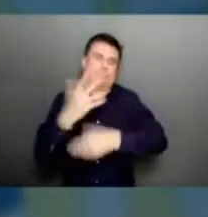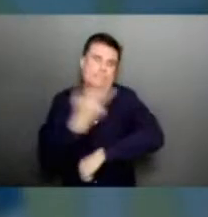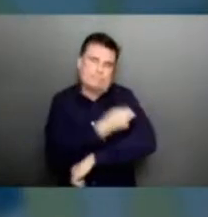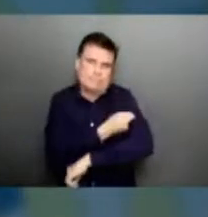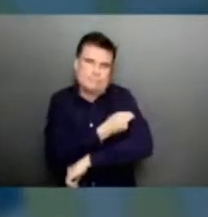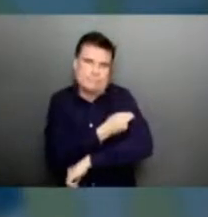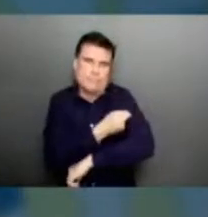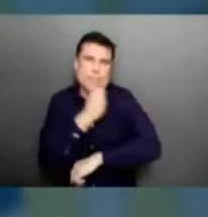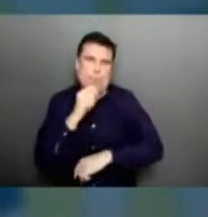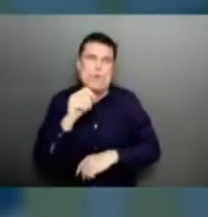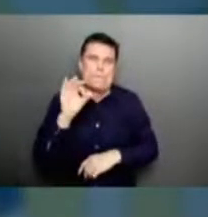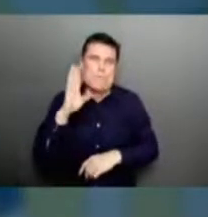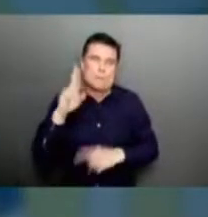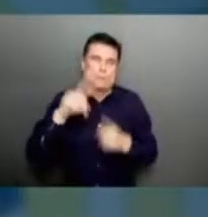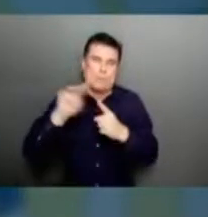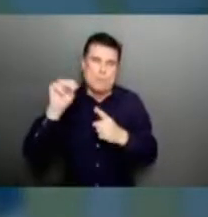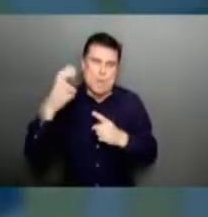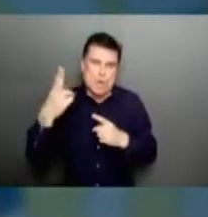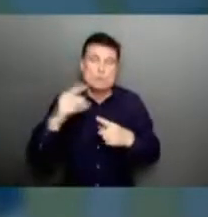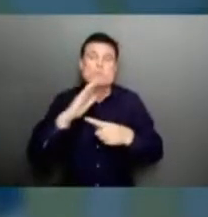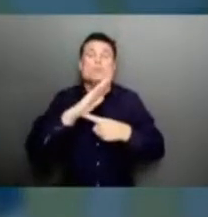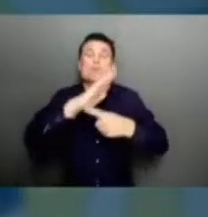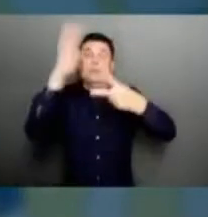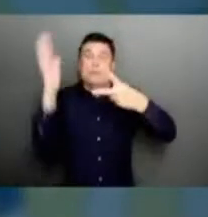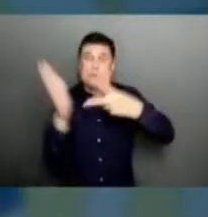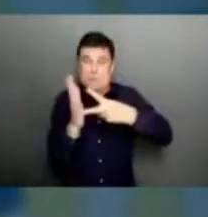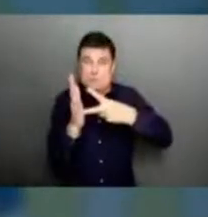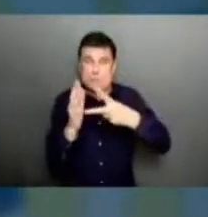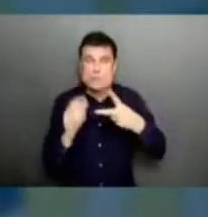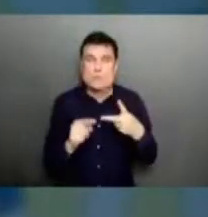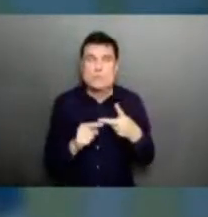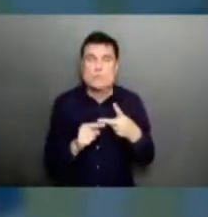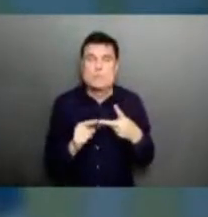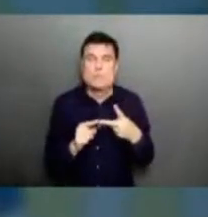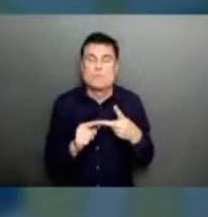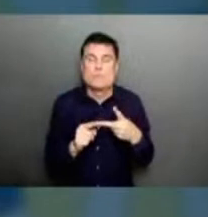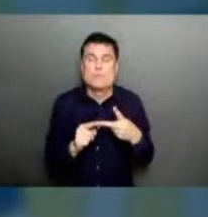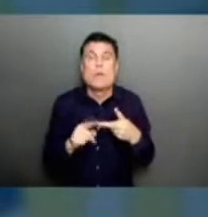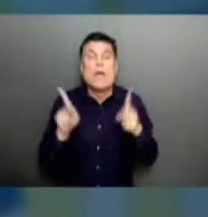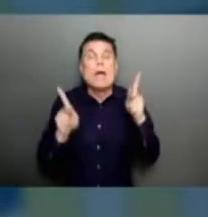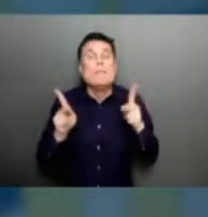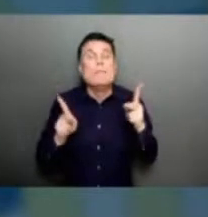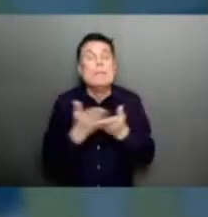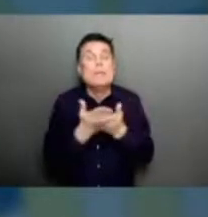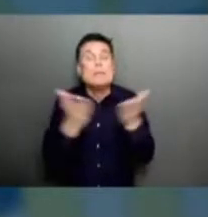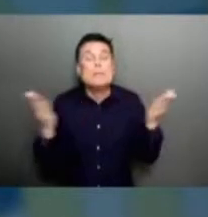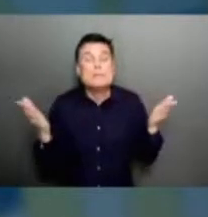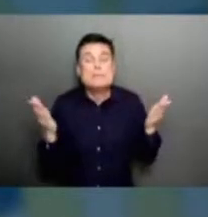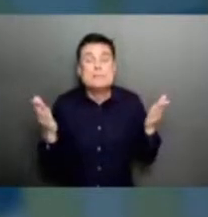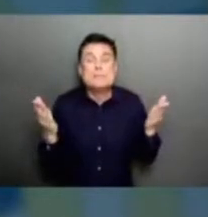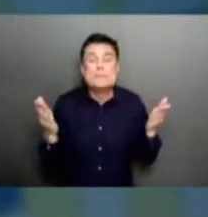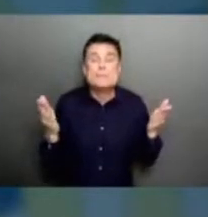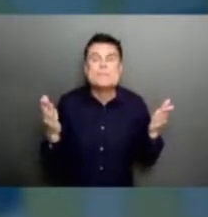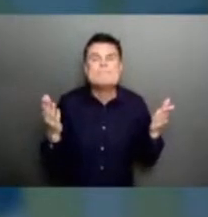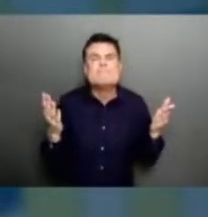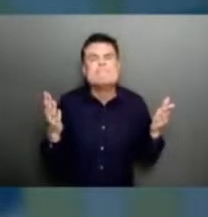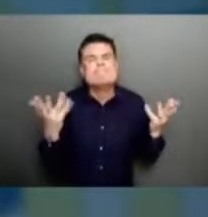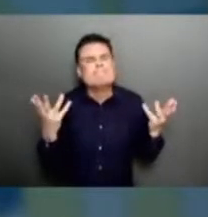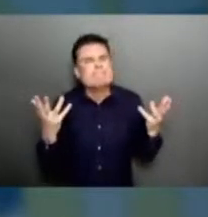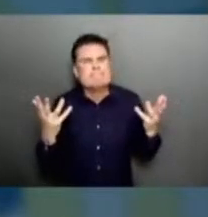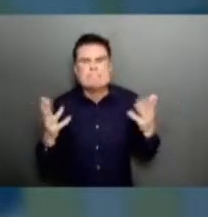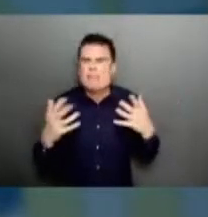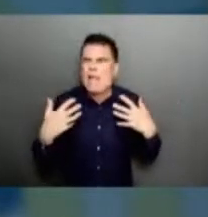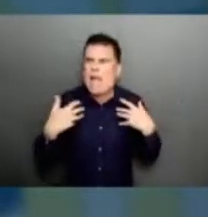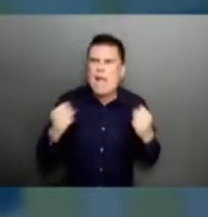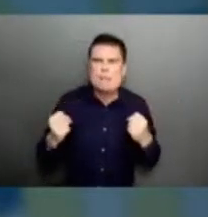以上的，这有26万人。然后呢，有些这个庇护所的，无家可归的，精